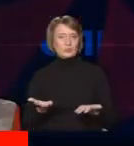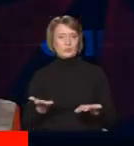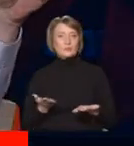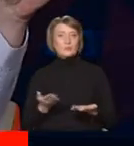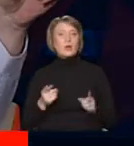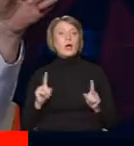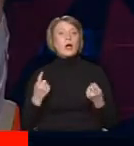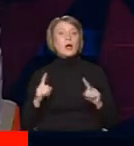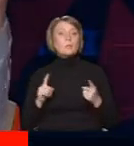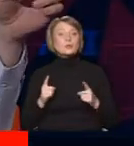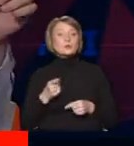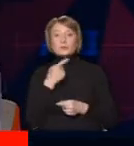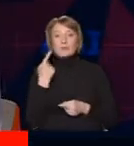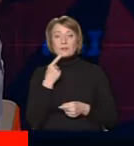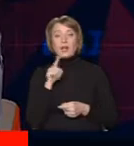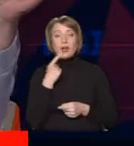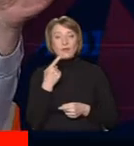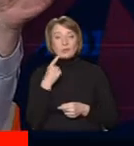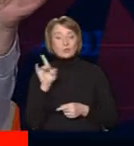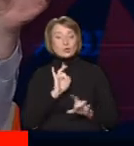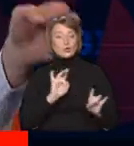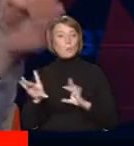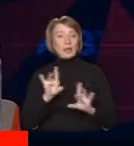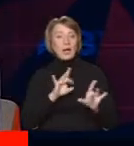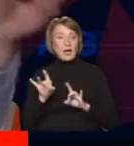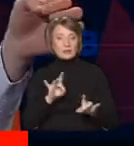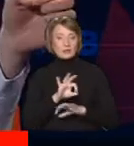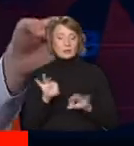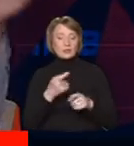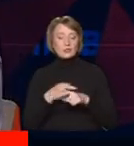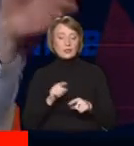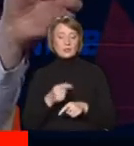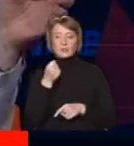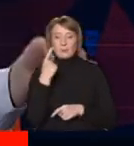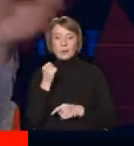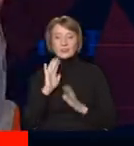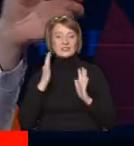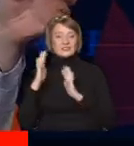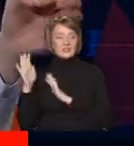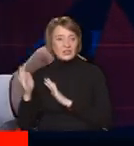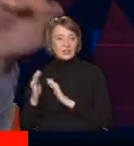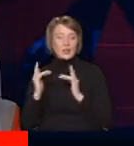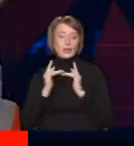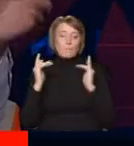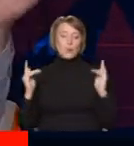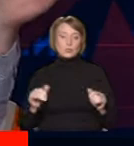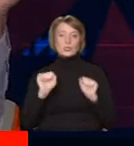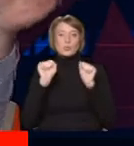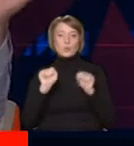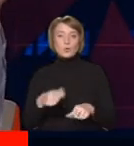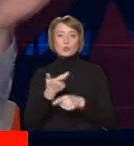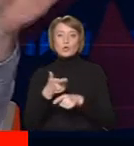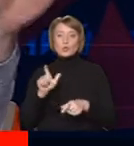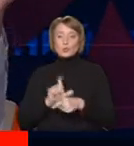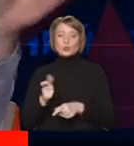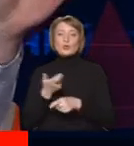а не абсурд. А чому це робиться? А це робиться тому, що на цих піарних проєктах, на всіх цих парках, скверах, скляних мостиках можна дуже-дуже колосально